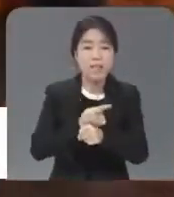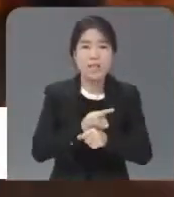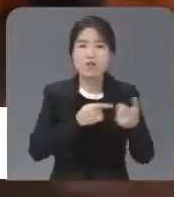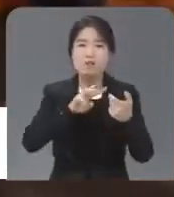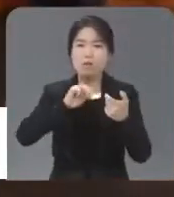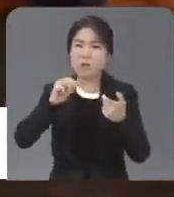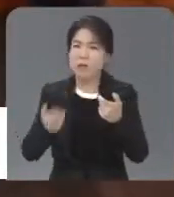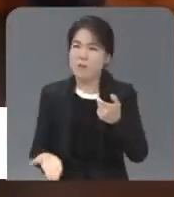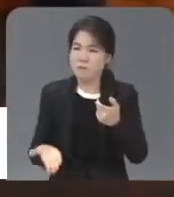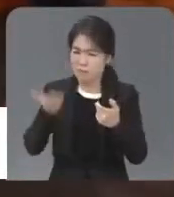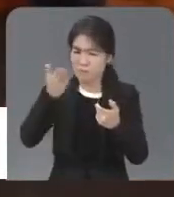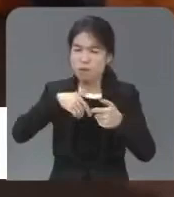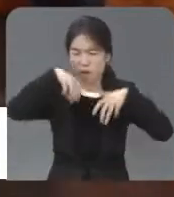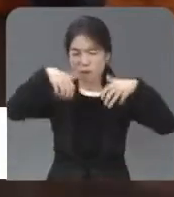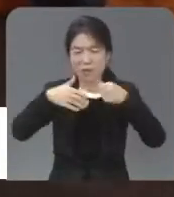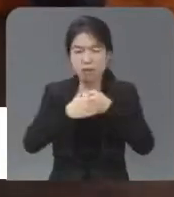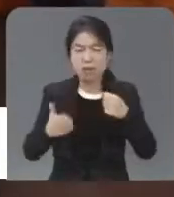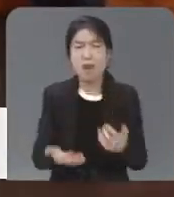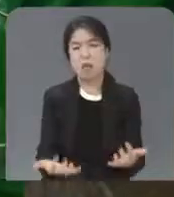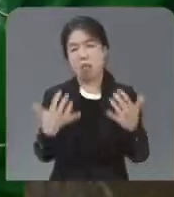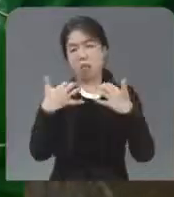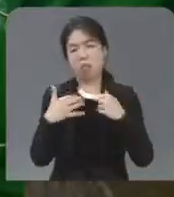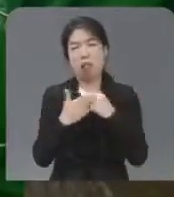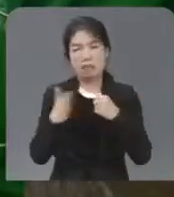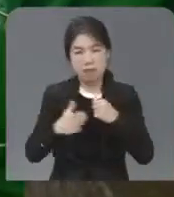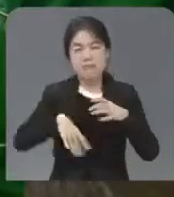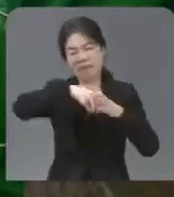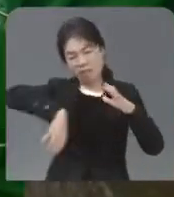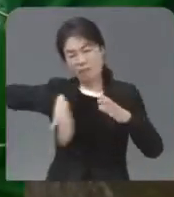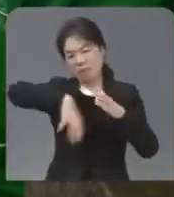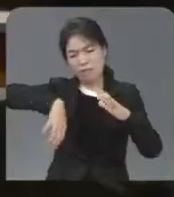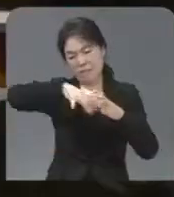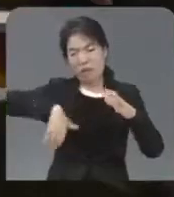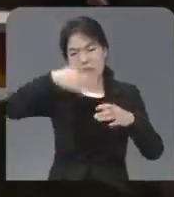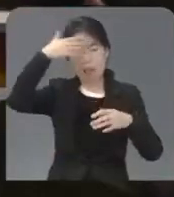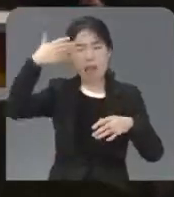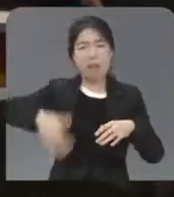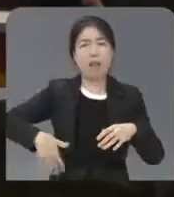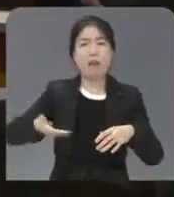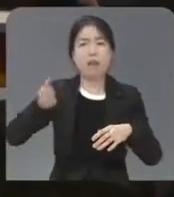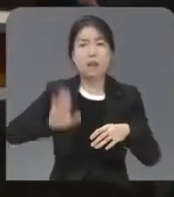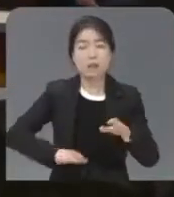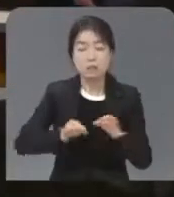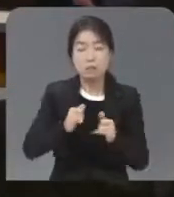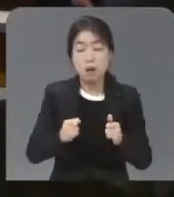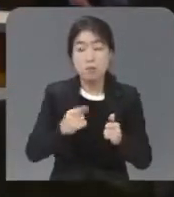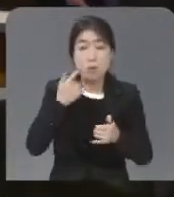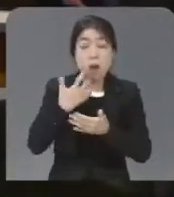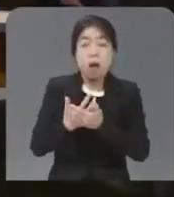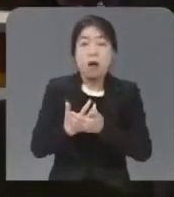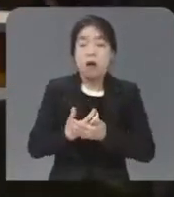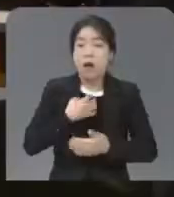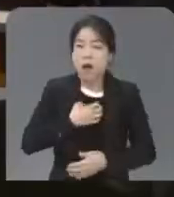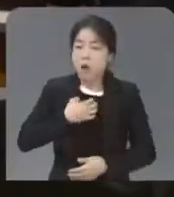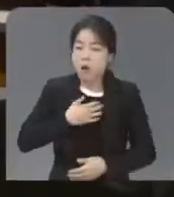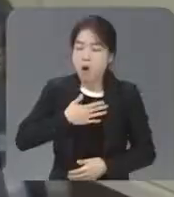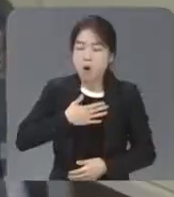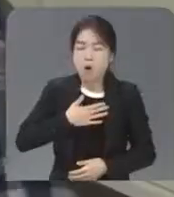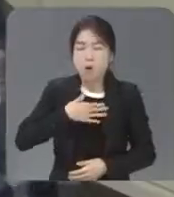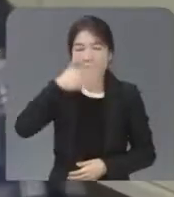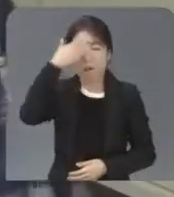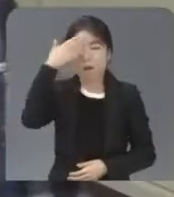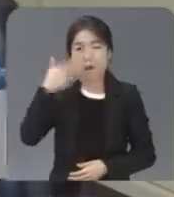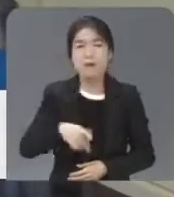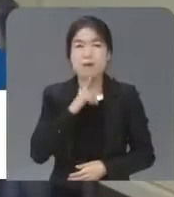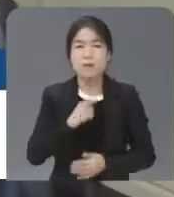역류하자 긴급 배수 작업이 이루어진 겁니다. 간신히 물을 빼냈지만 상인들은 놀란 가슴을 쓸어내려야만 했습니다.